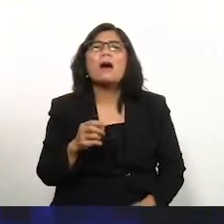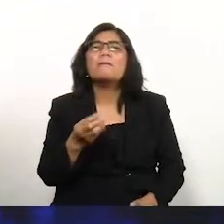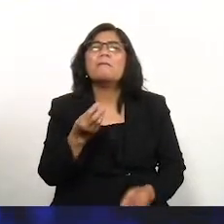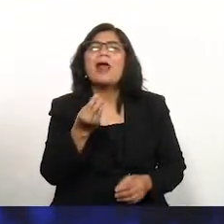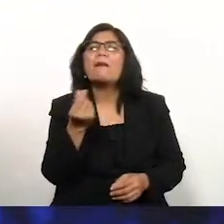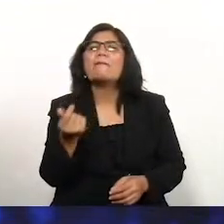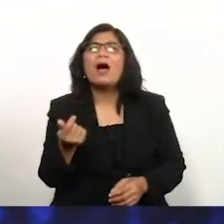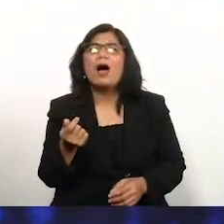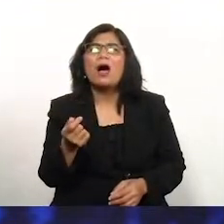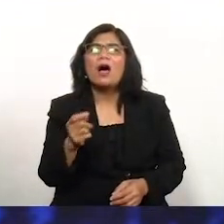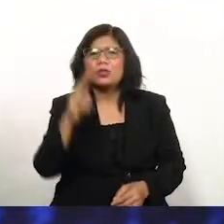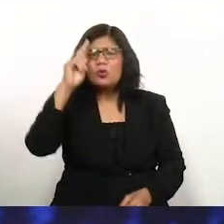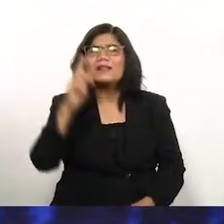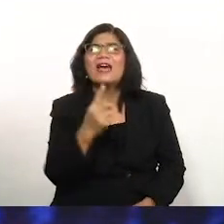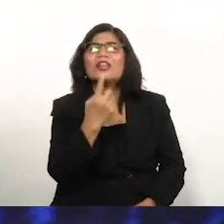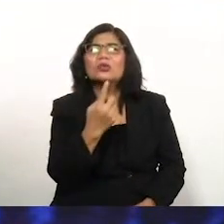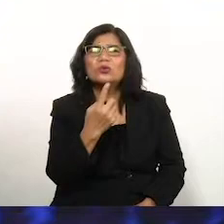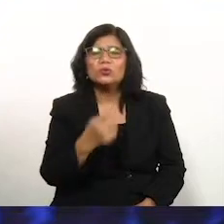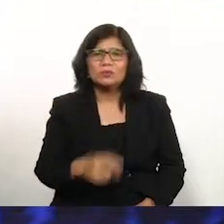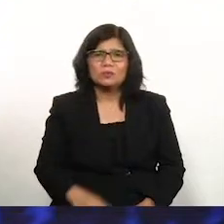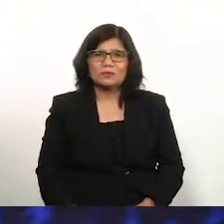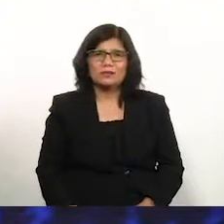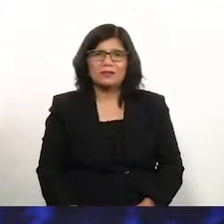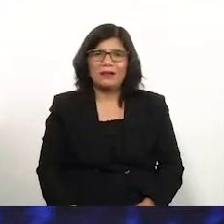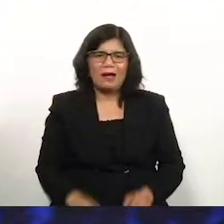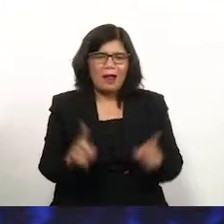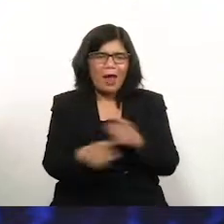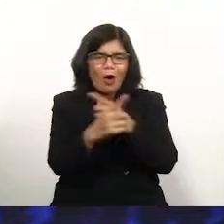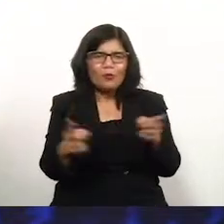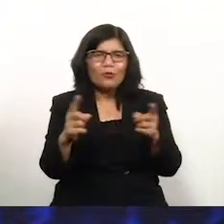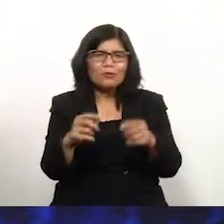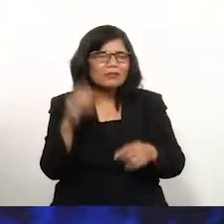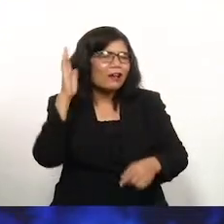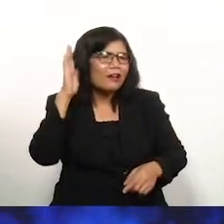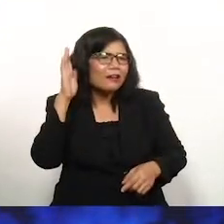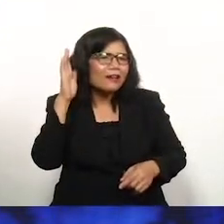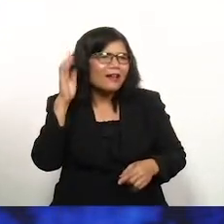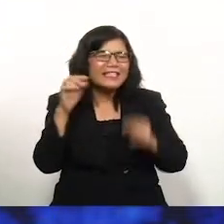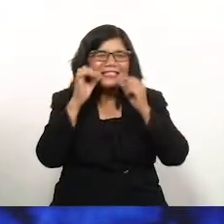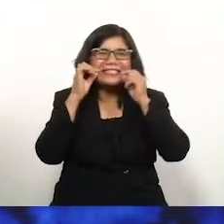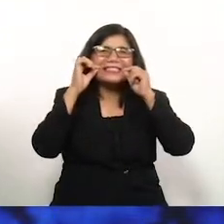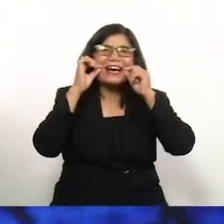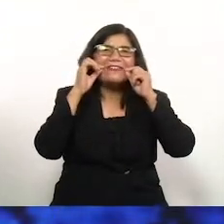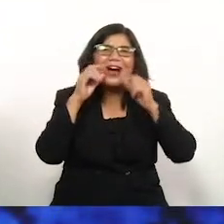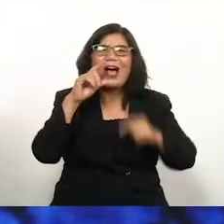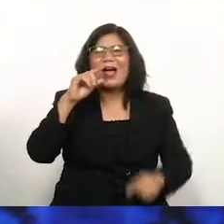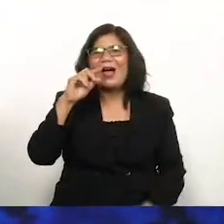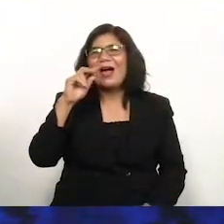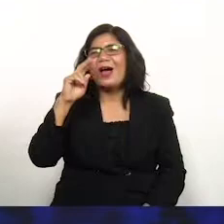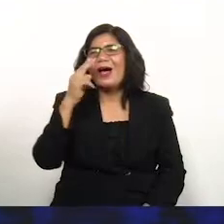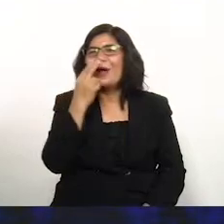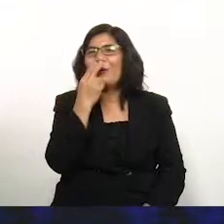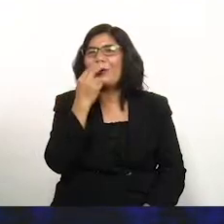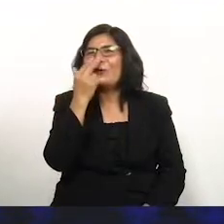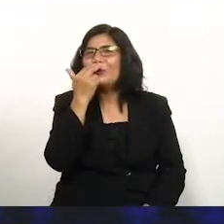umatnya boleh nggak mencintai saya dengar lagu tertawa tertawa sendiri Sementara Lu yang bikin